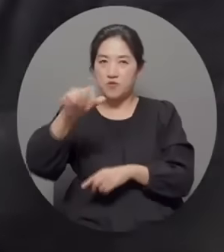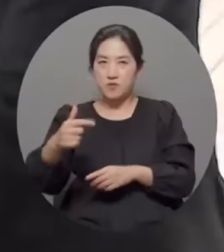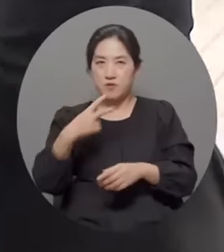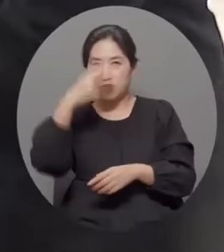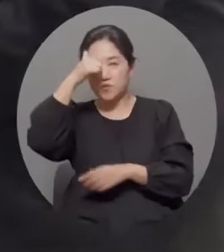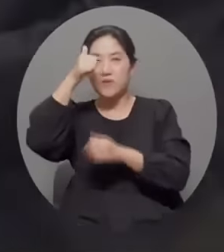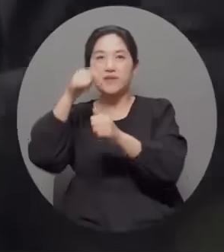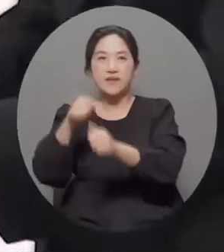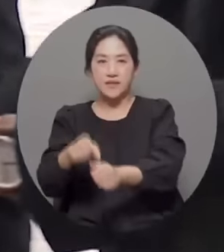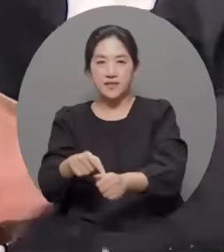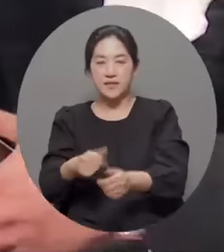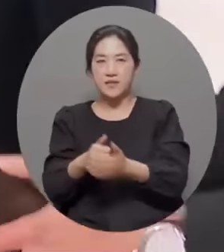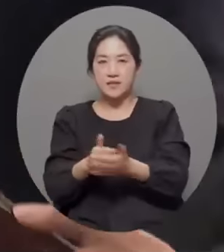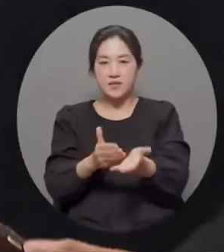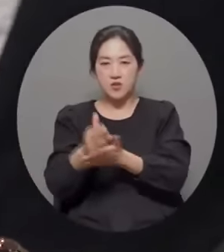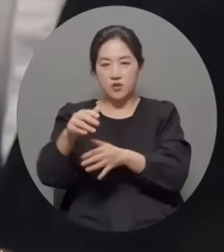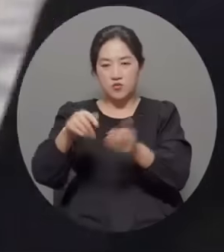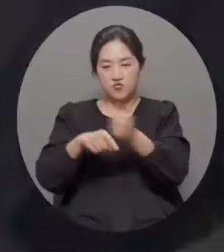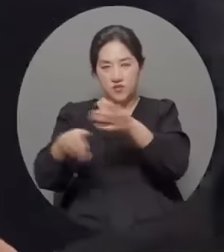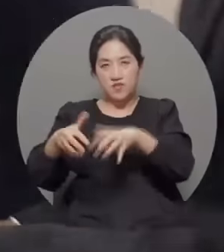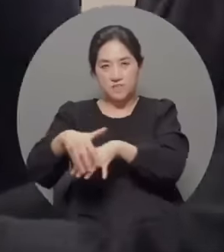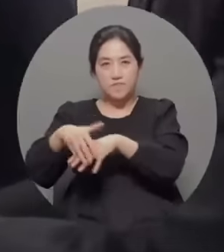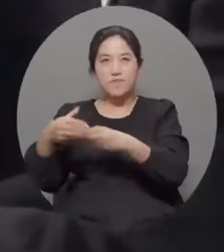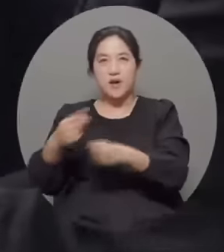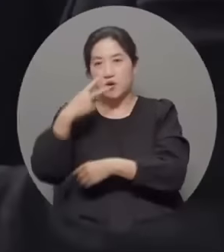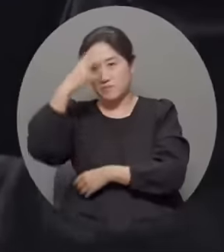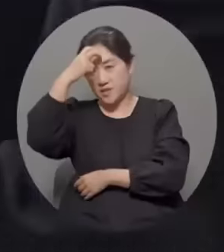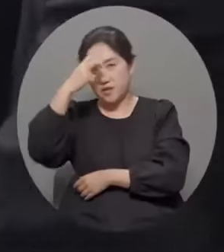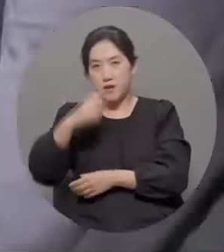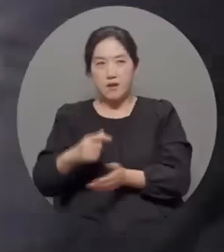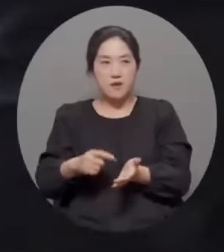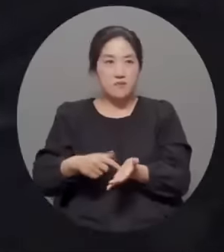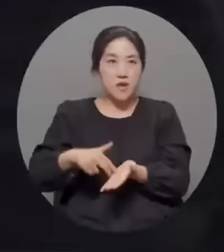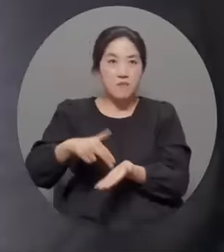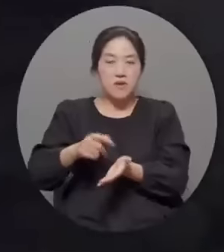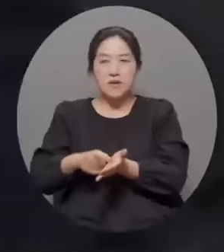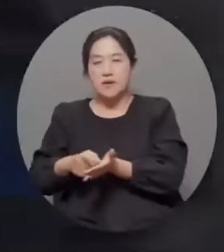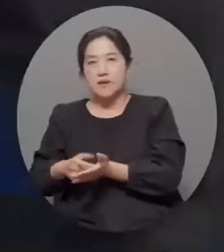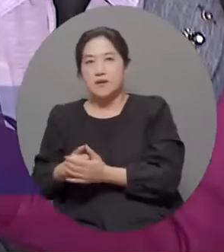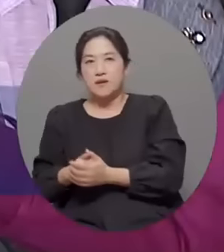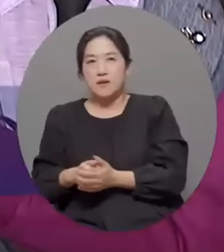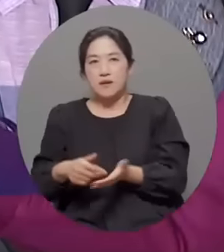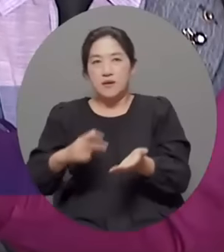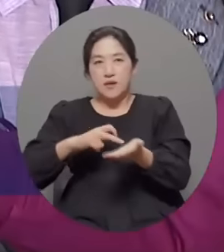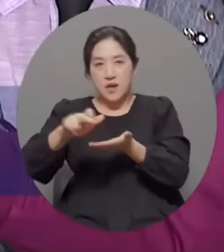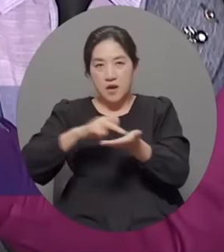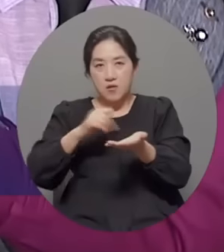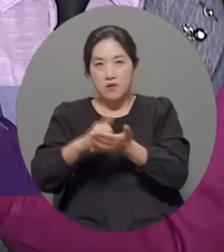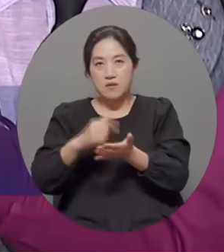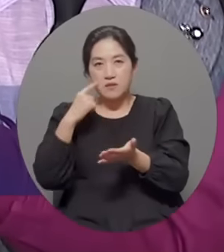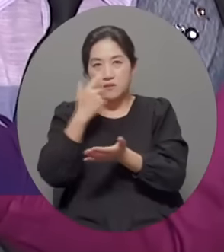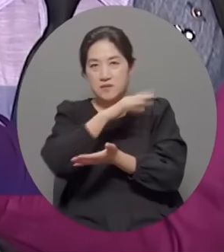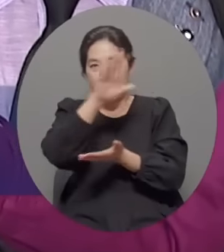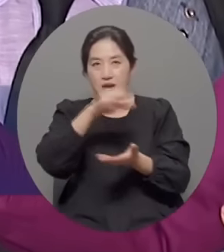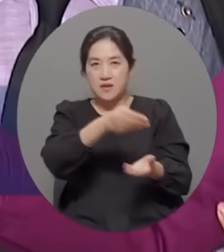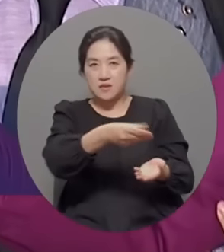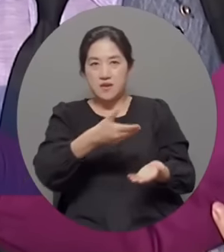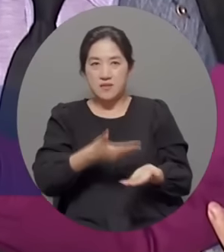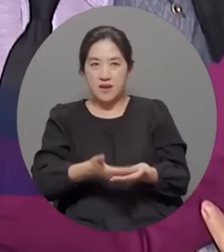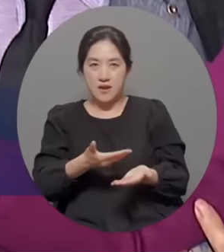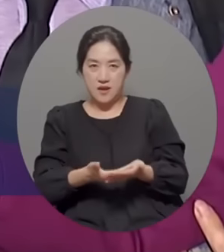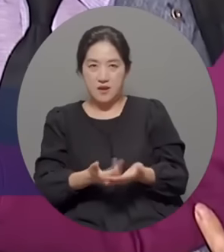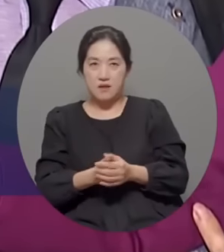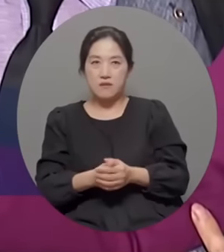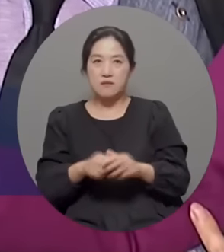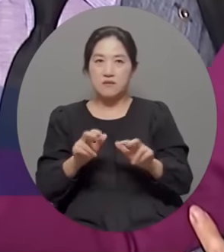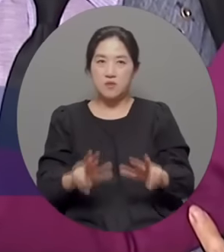지시로 전담 수사팀까지 꾸린 검찰이 다급해진 상황입니다. 카카오톡이라든가 가지고 있는 증거를 전부 다 제출을 해달라.